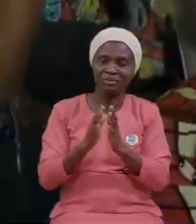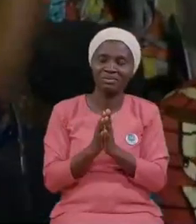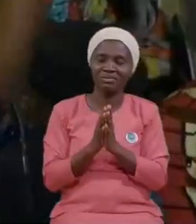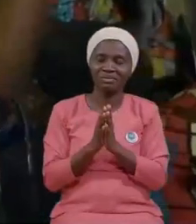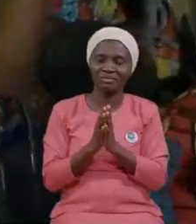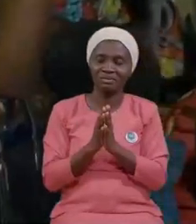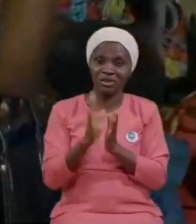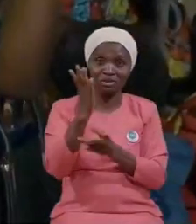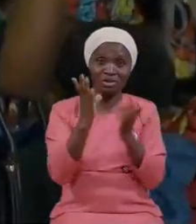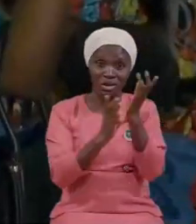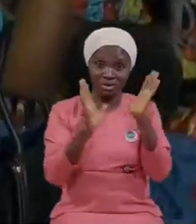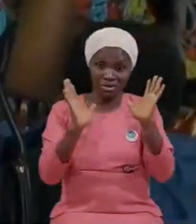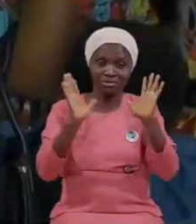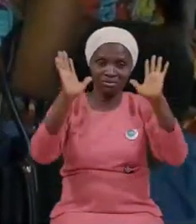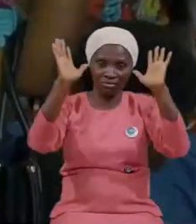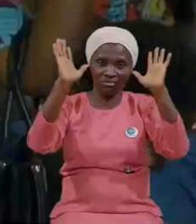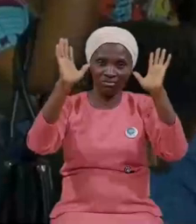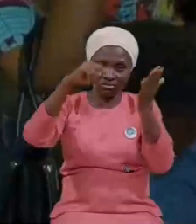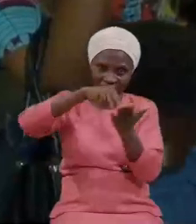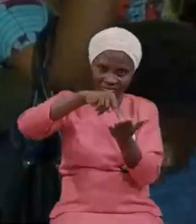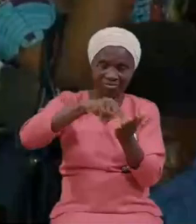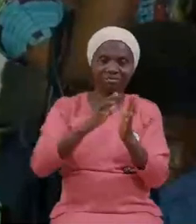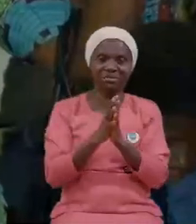Lève ta main et mets-toi debout.